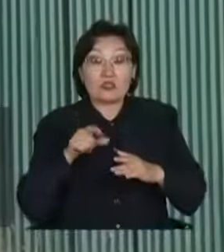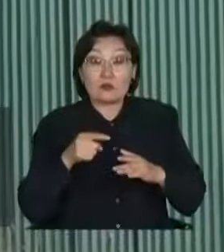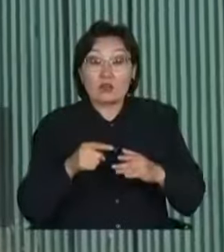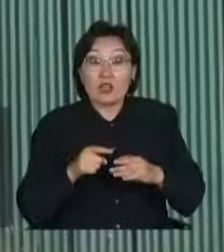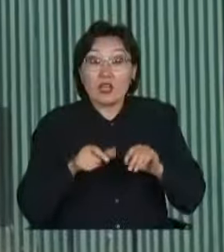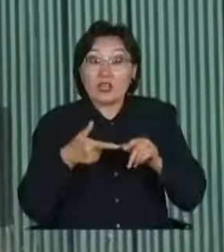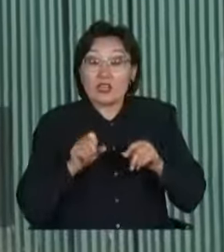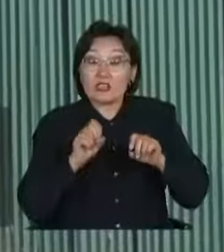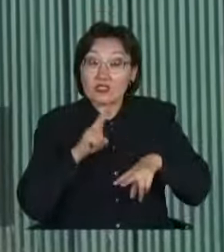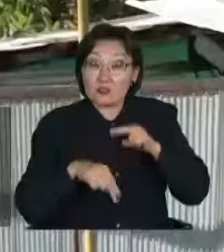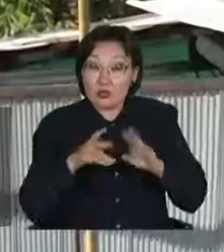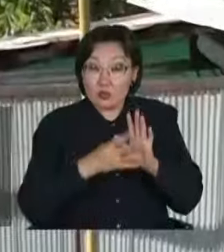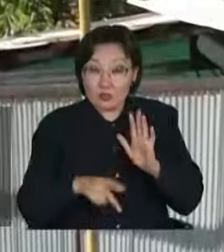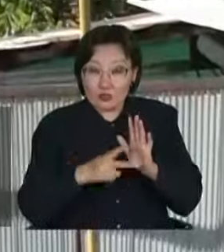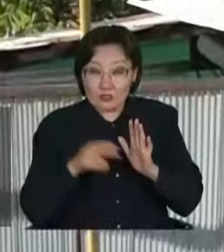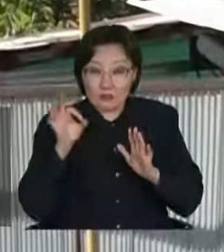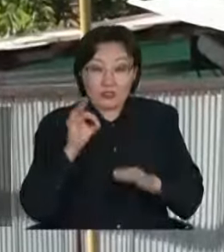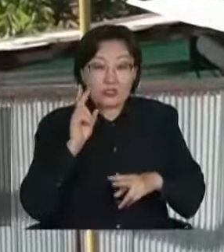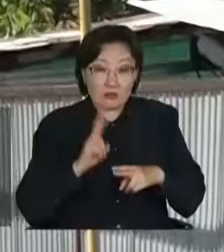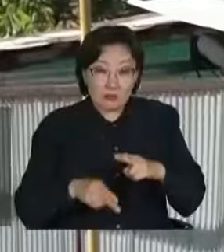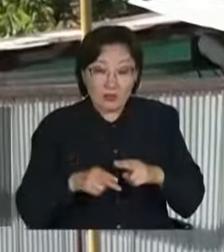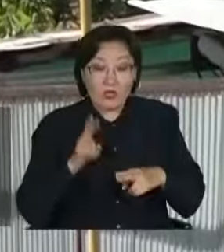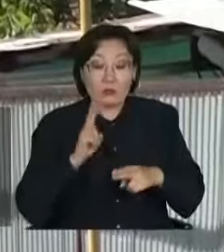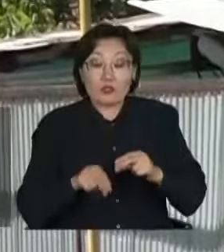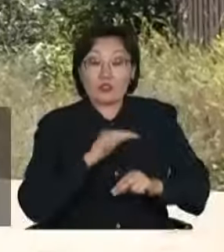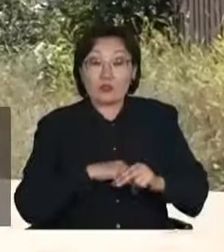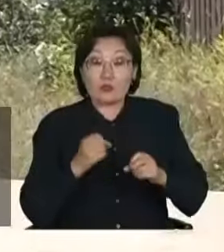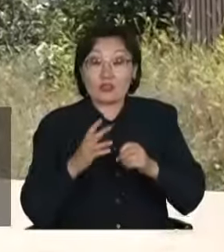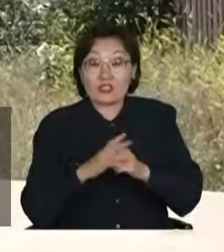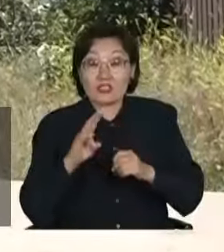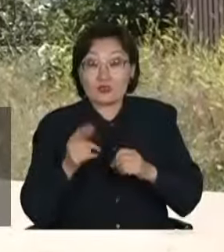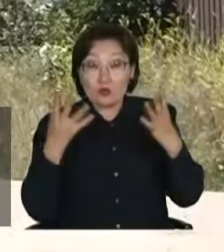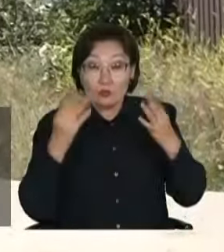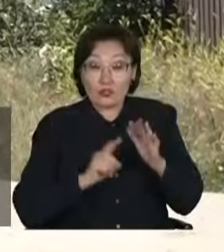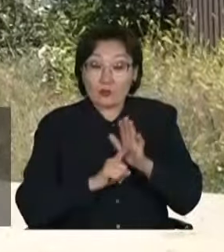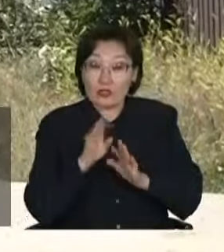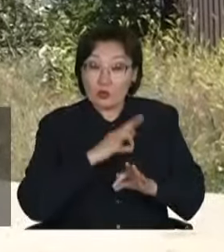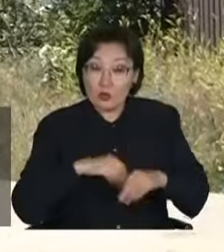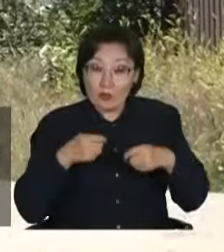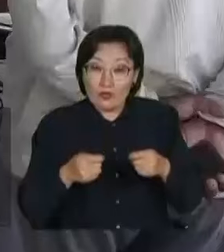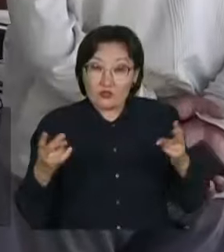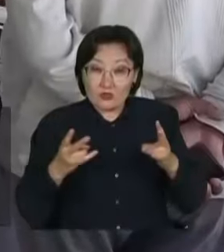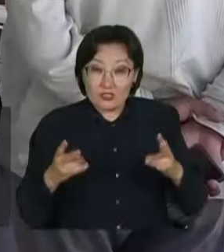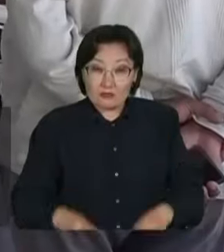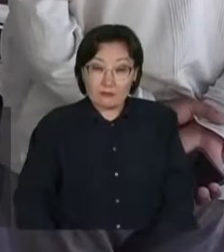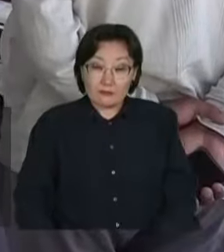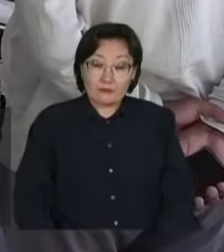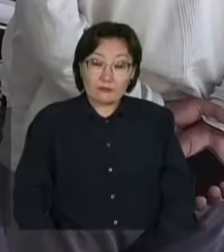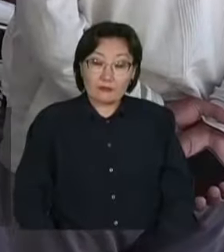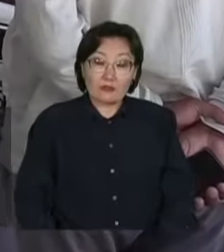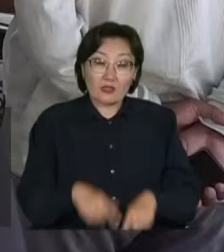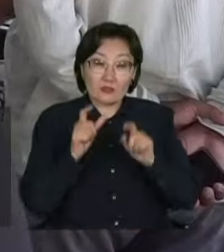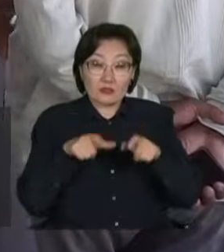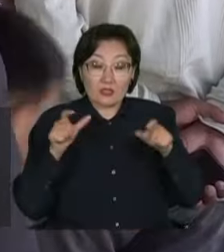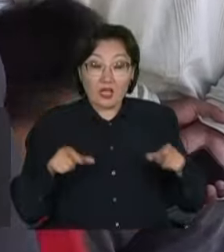тарту жұмыстары 98% аяқталып қойған. Біткен шаруа 15-ші шілдеден бастап қолданысқа берілуі тиіс. Тұрғындардың